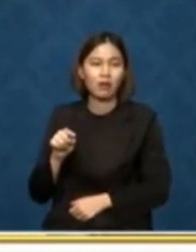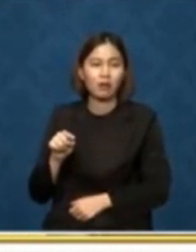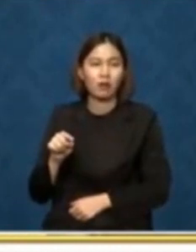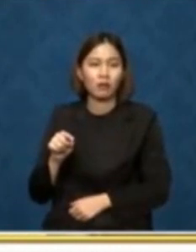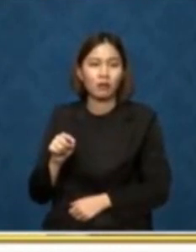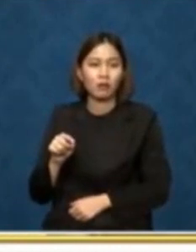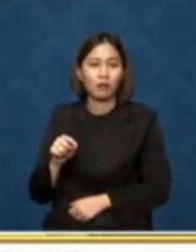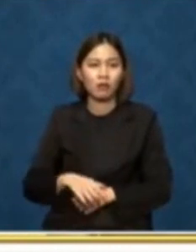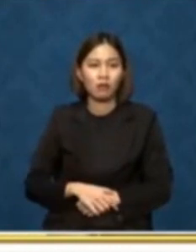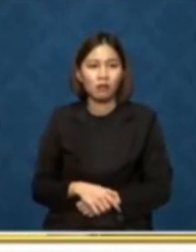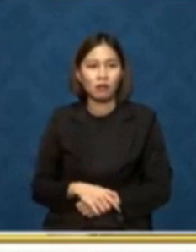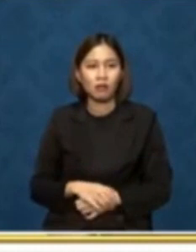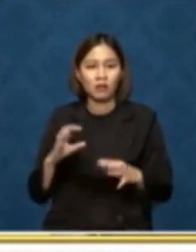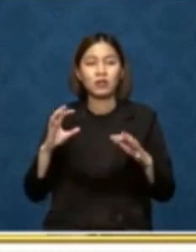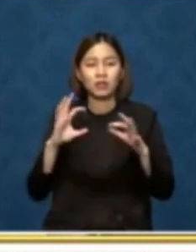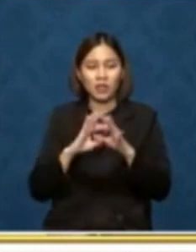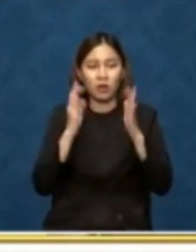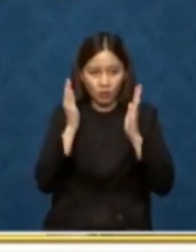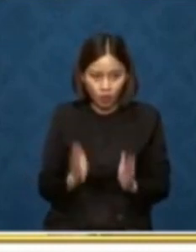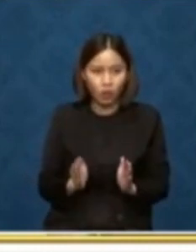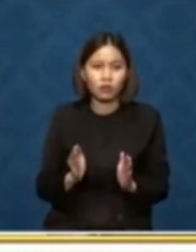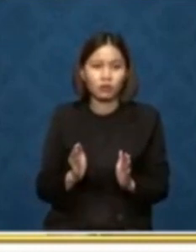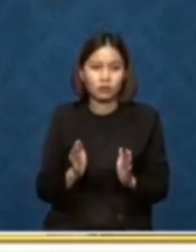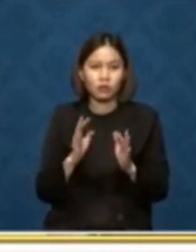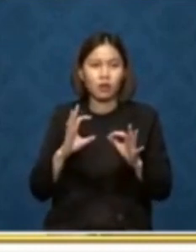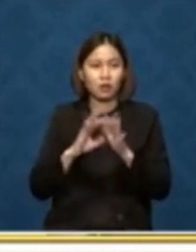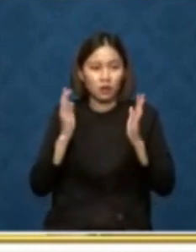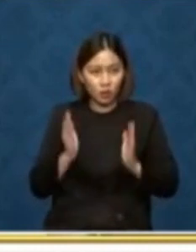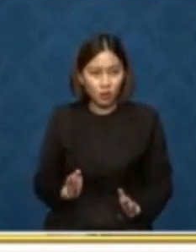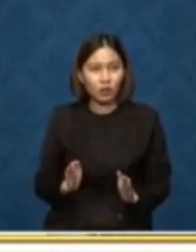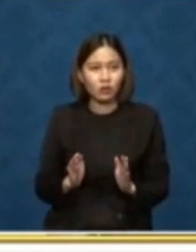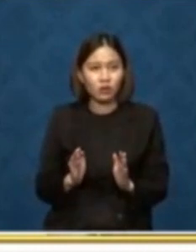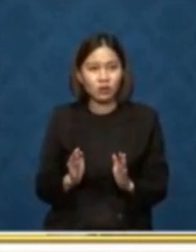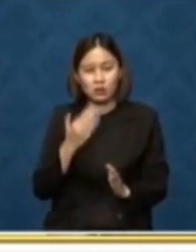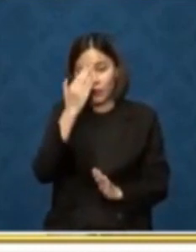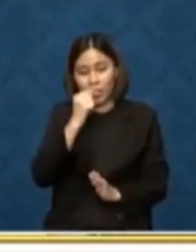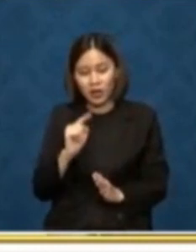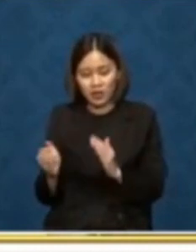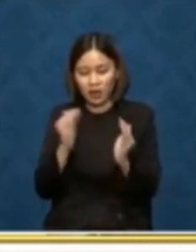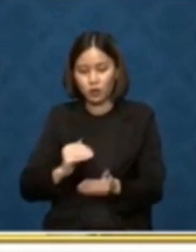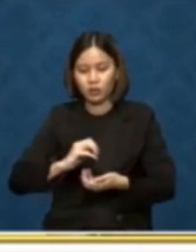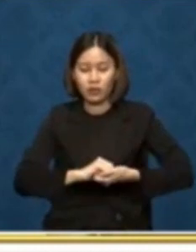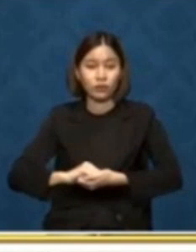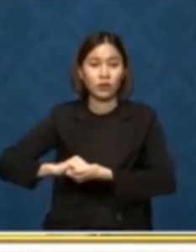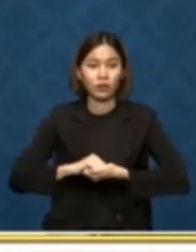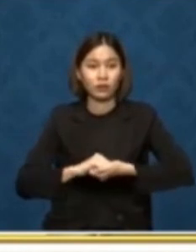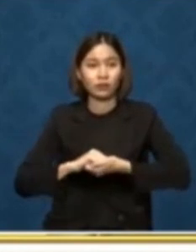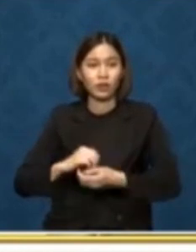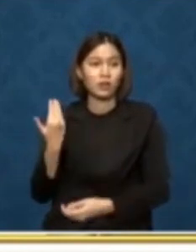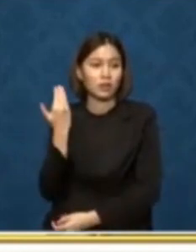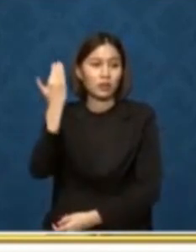ได้เป็นเรื่องของคนต่างหากไกลตัวจากเขาทำให้ในกระบวนการ